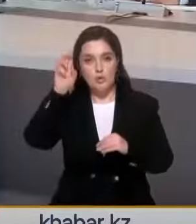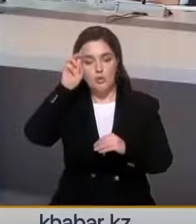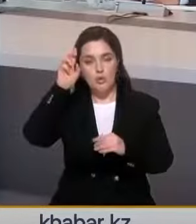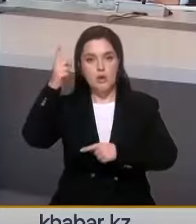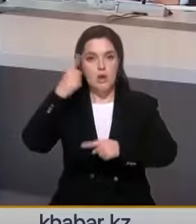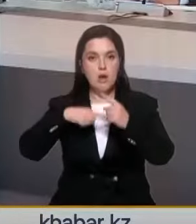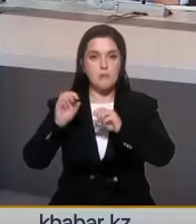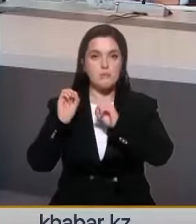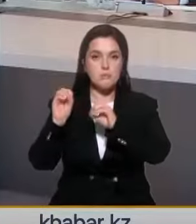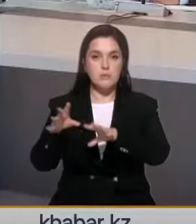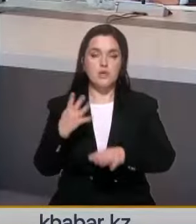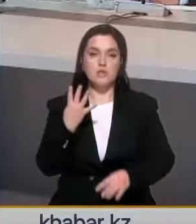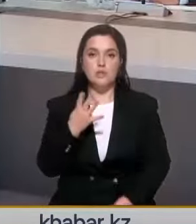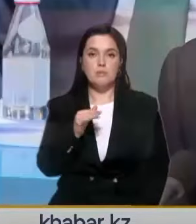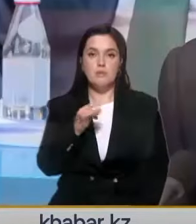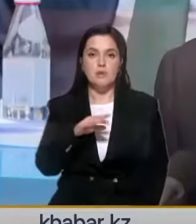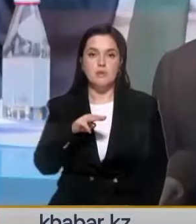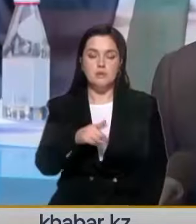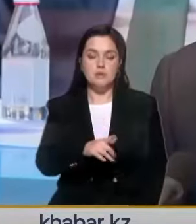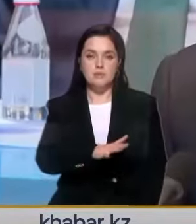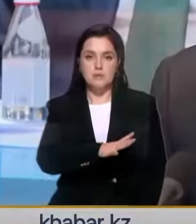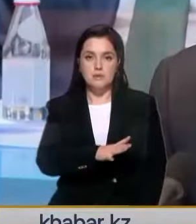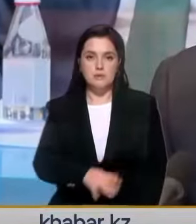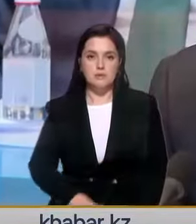уже вернули больше 4 млрд